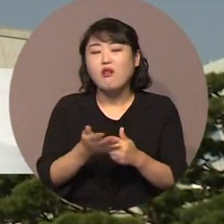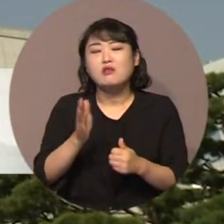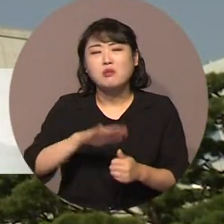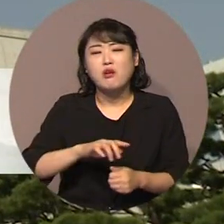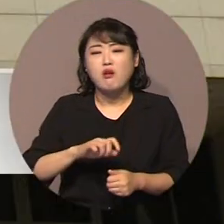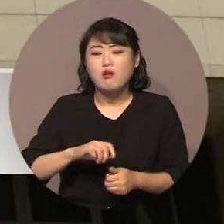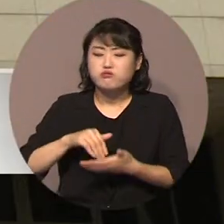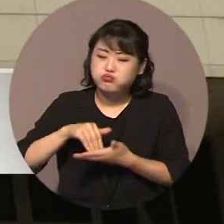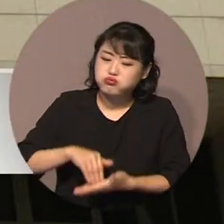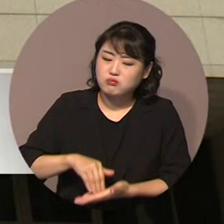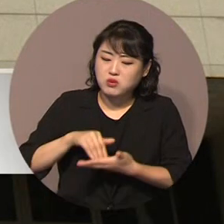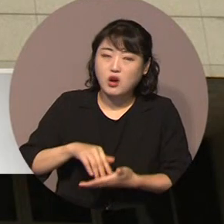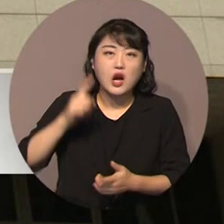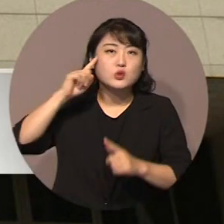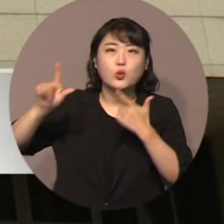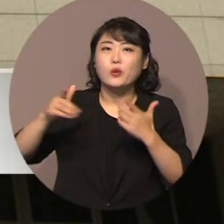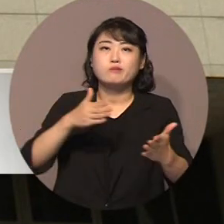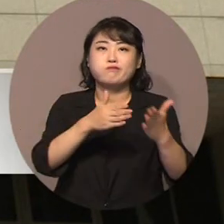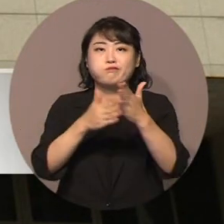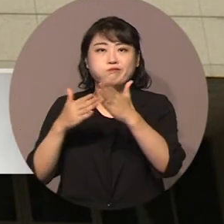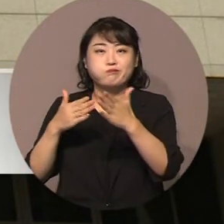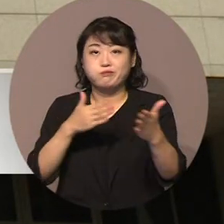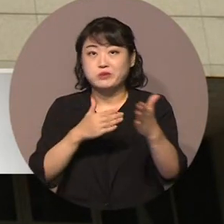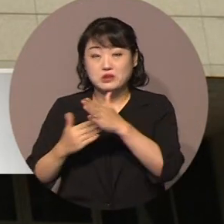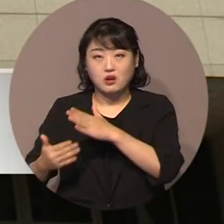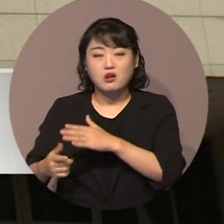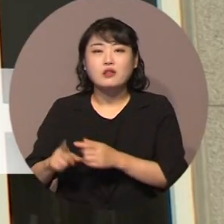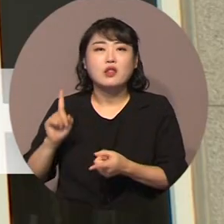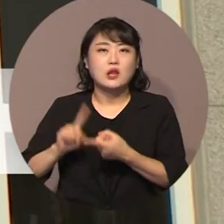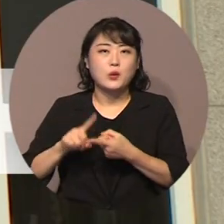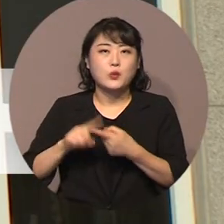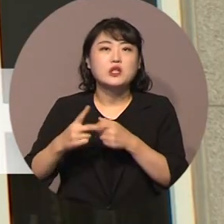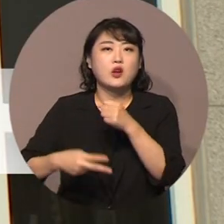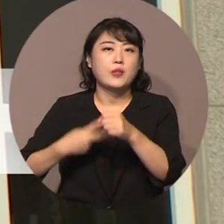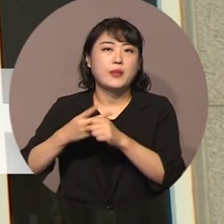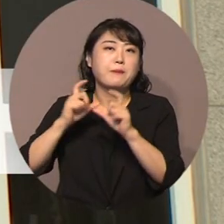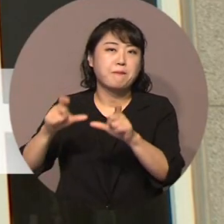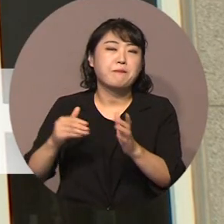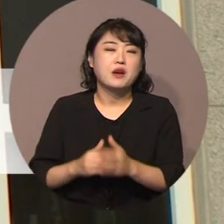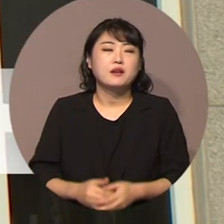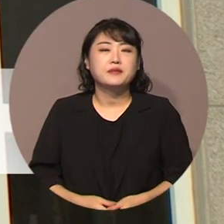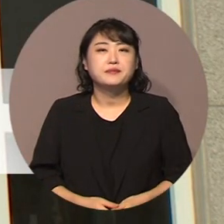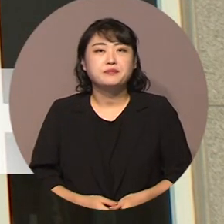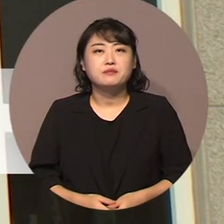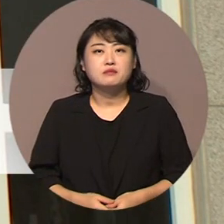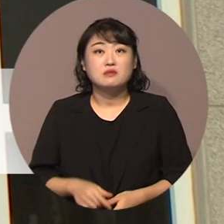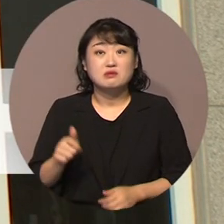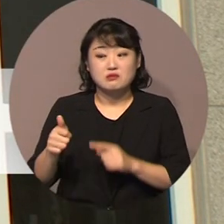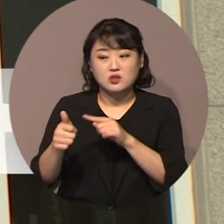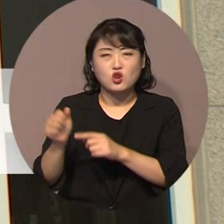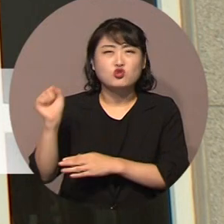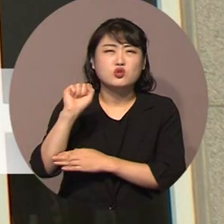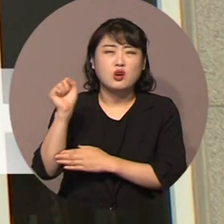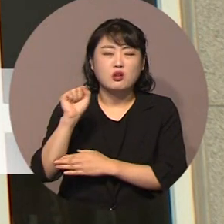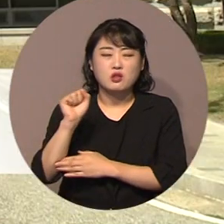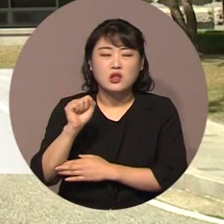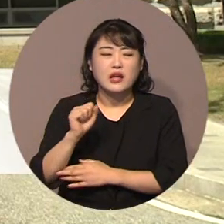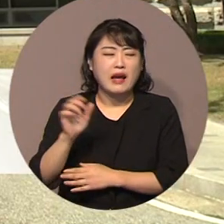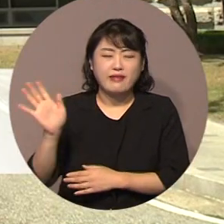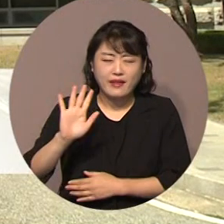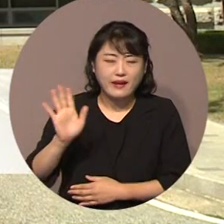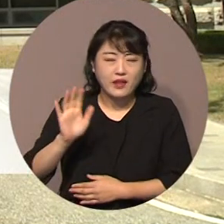무겁다며 제기한 항소를 기각하고 원심 형량을 유지했습니다 재판부는 피고인은 운전대를 안